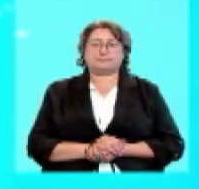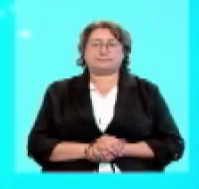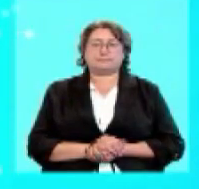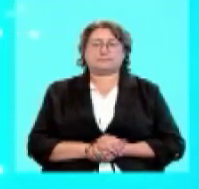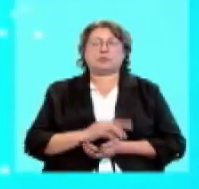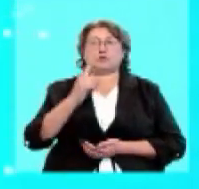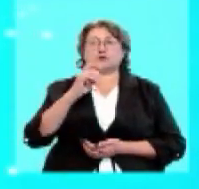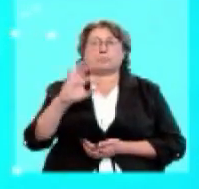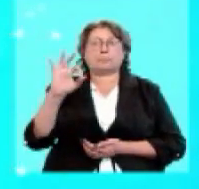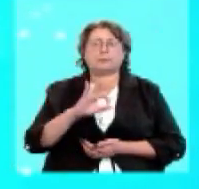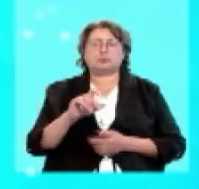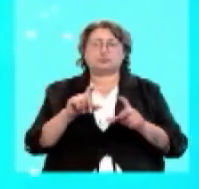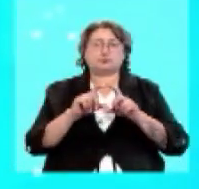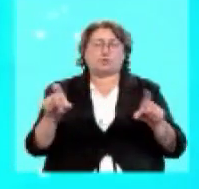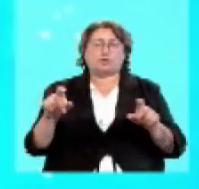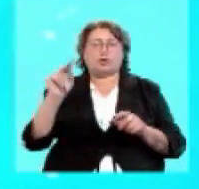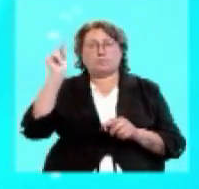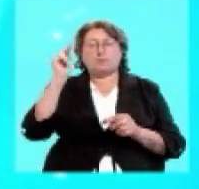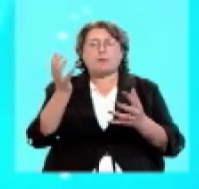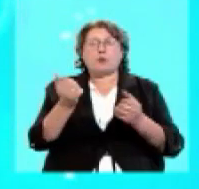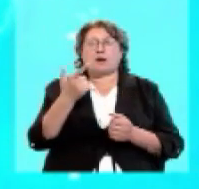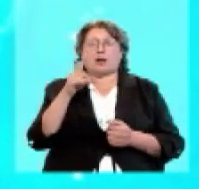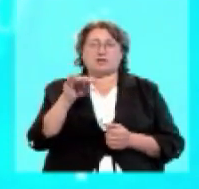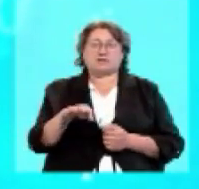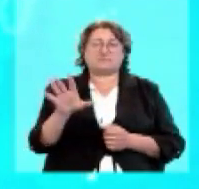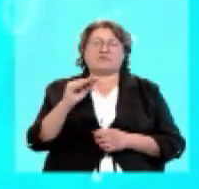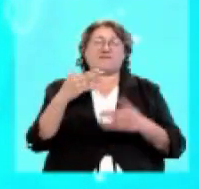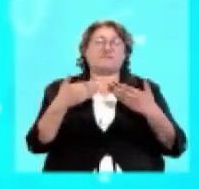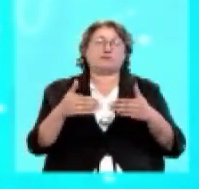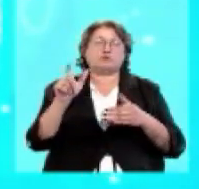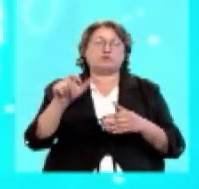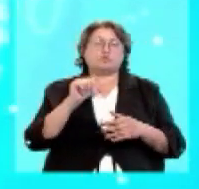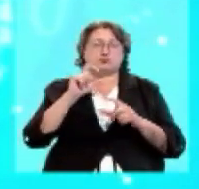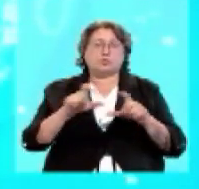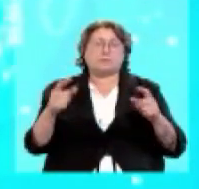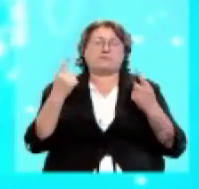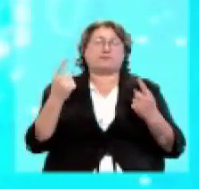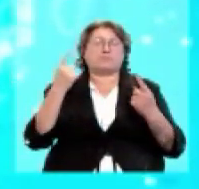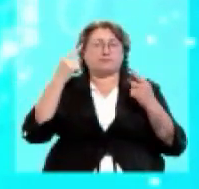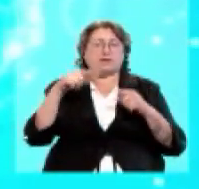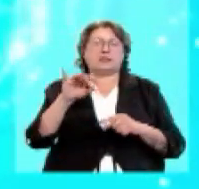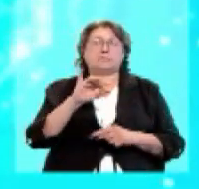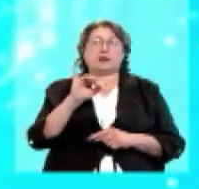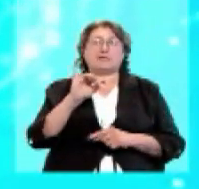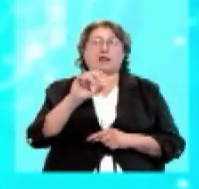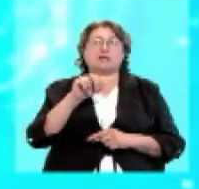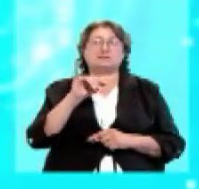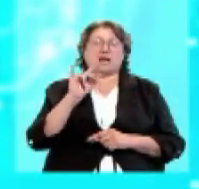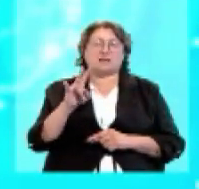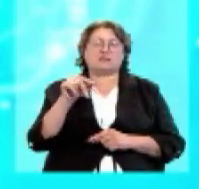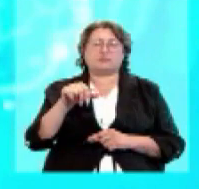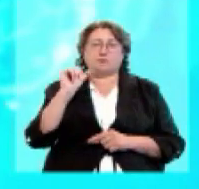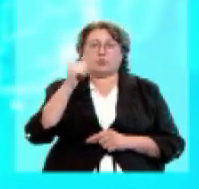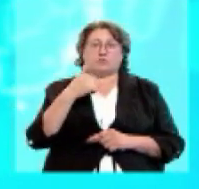100% грант иеленген мектеп. Қостанайдағы ұлағартушы Ыбырай Алтынсарин атындағы мектептің байлығы түлектері түгел грант иегері